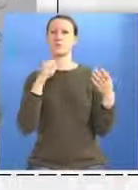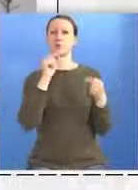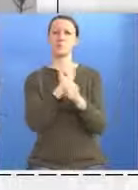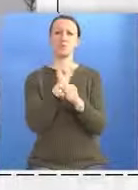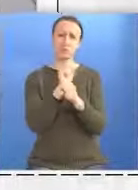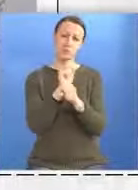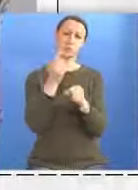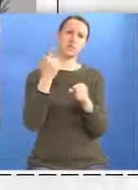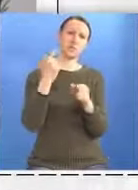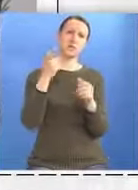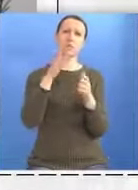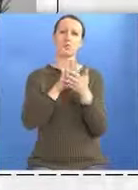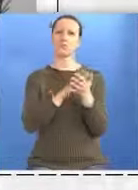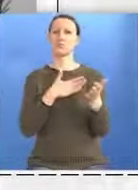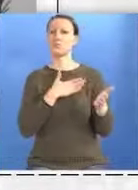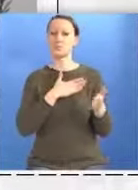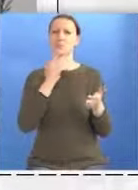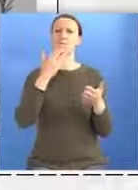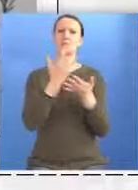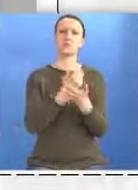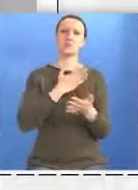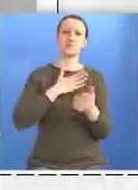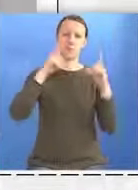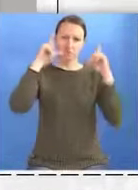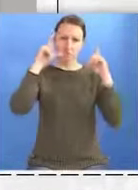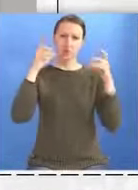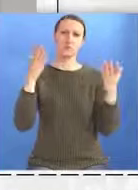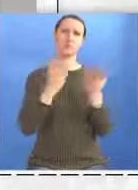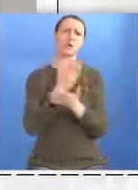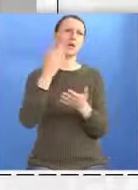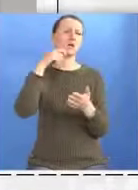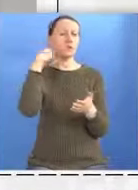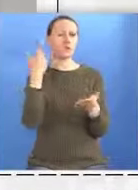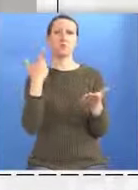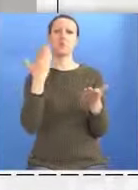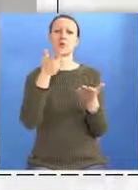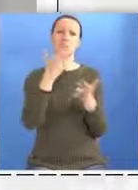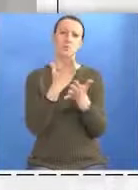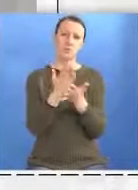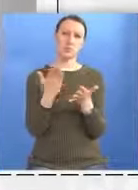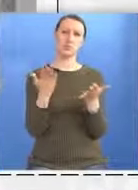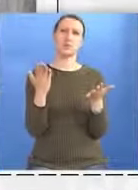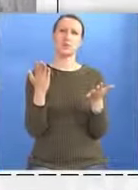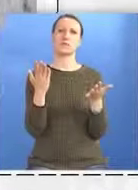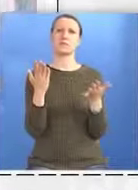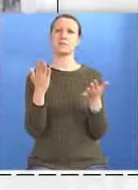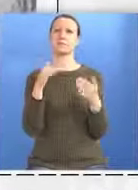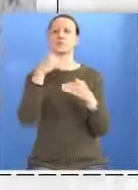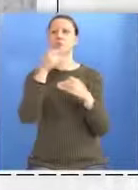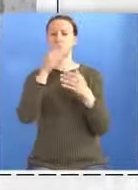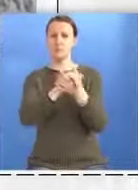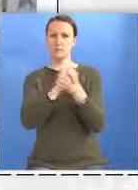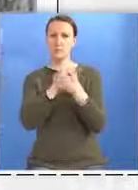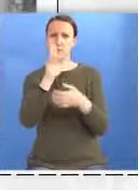malo posudila, pa je tako krenula ljubav, onda sam dobila svoj aparat za neki rođendan, kako to obično bude. Onda